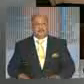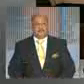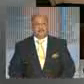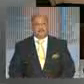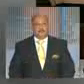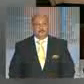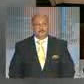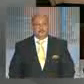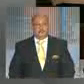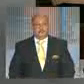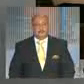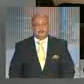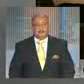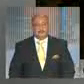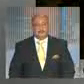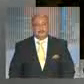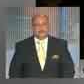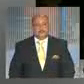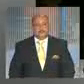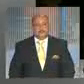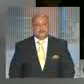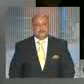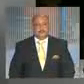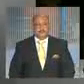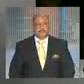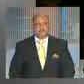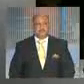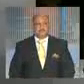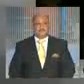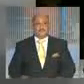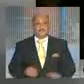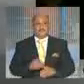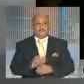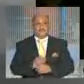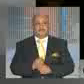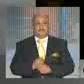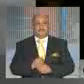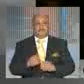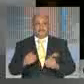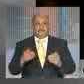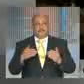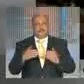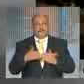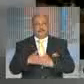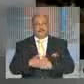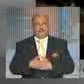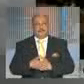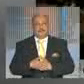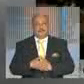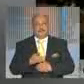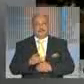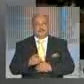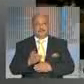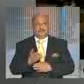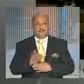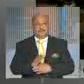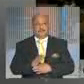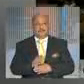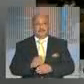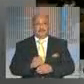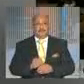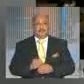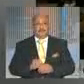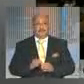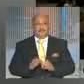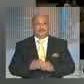أحلام طفولية عبر العرض الموسيقي للأوركسترا السيمفوني التونسي الموجه للأطفال ضمن فقرات